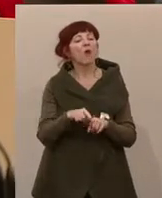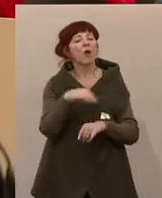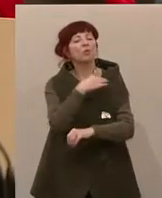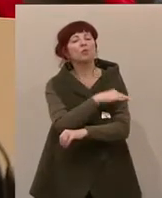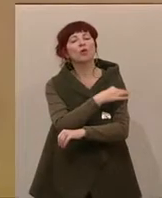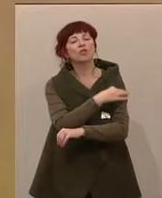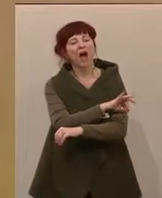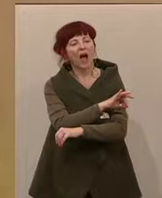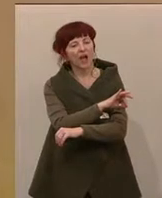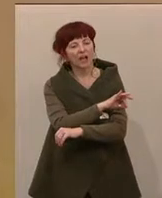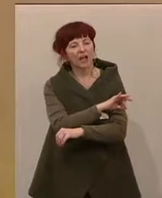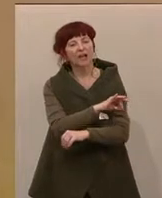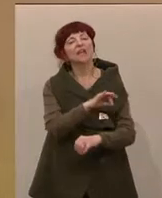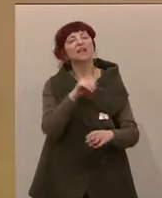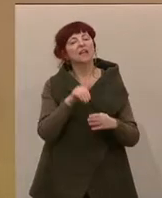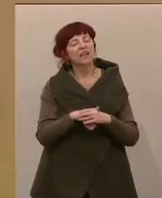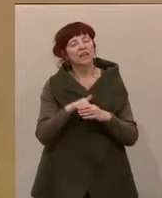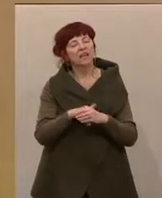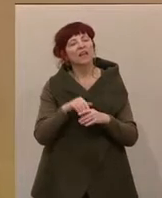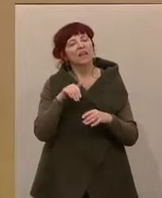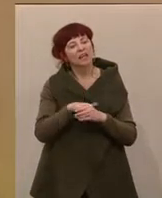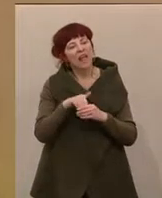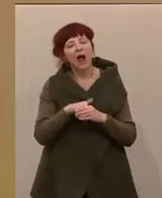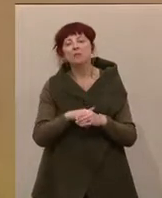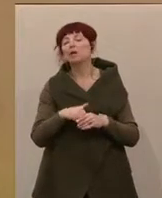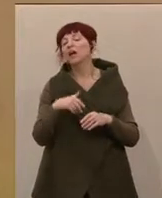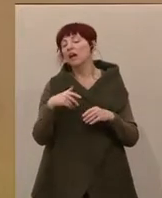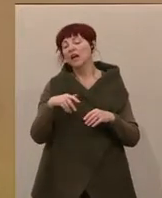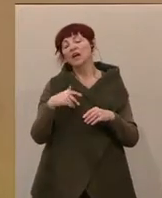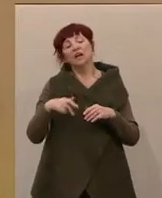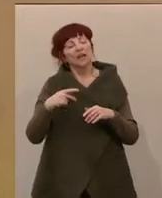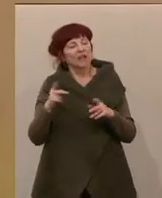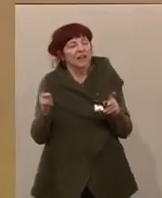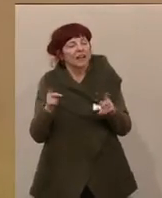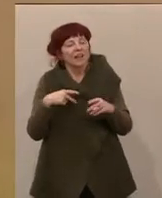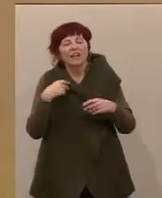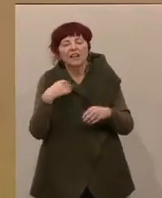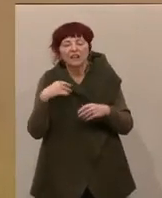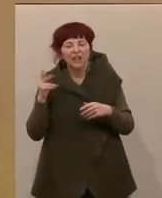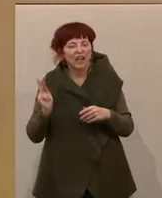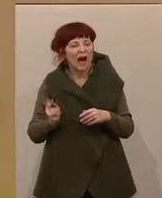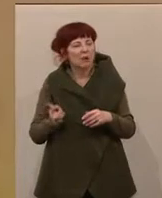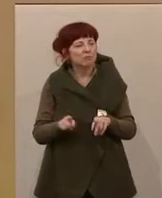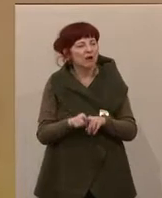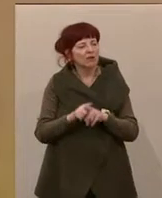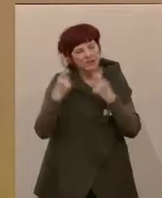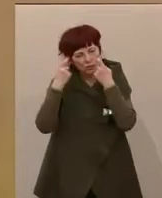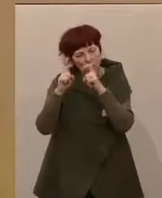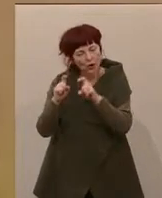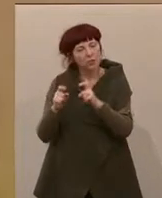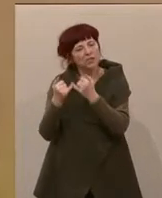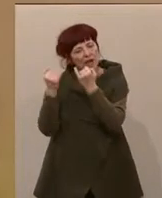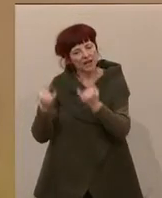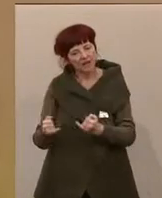die Notare kamen in eine Kammerversorgungseinrichtung per Gesetz, so wie das zum Beispiel auch bei den Architekten der Fall